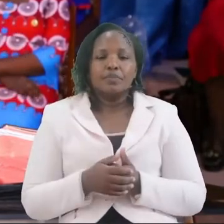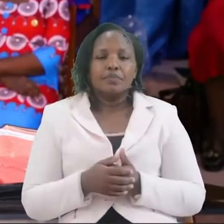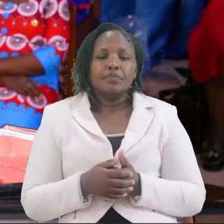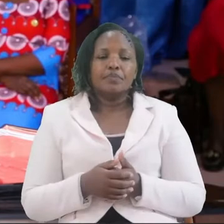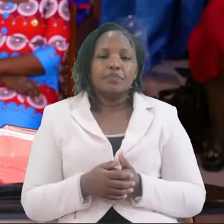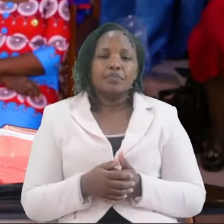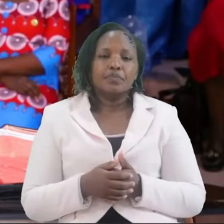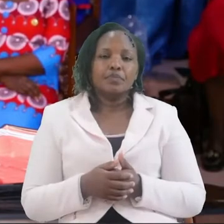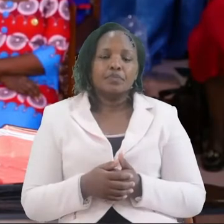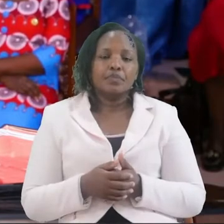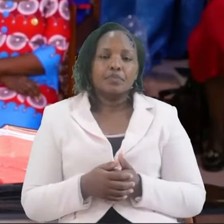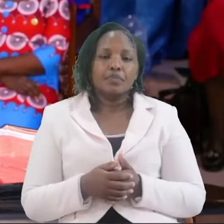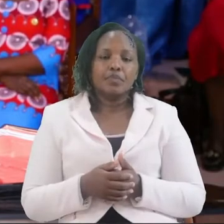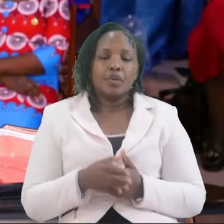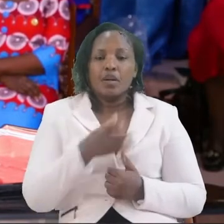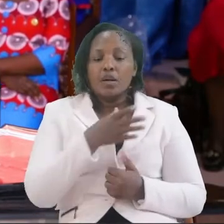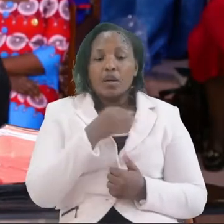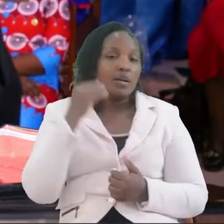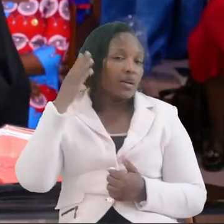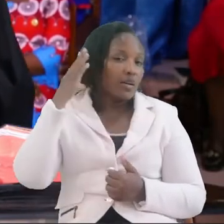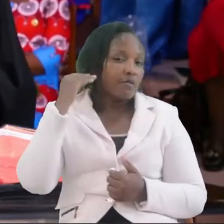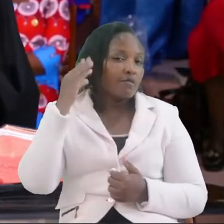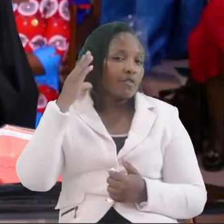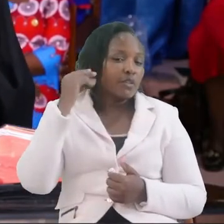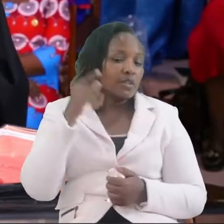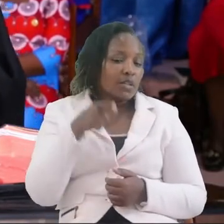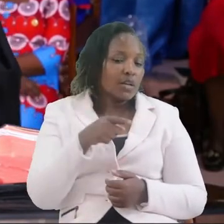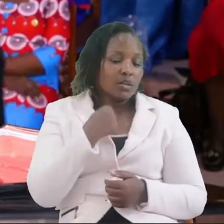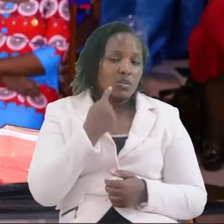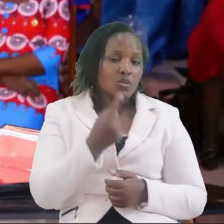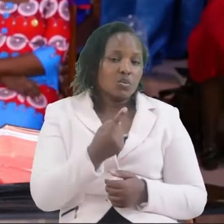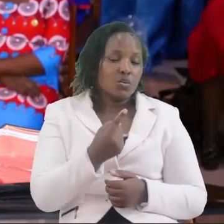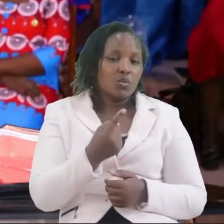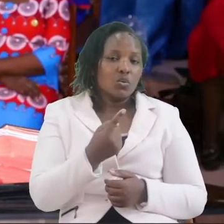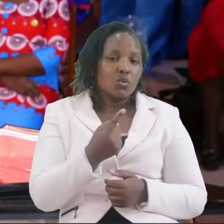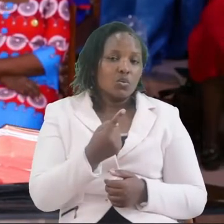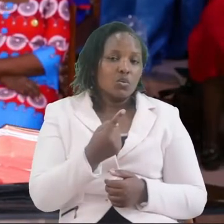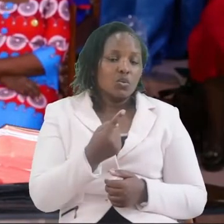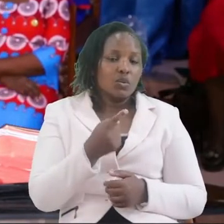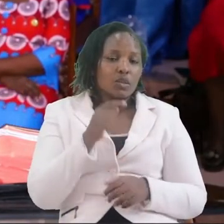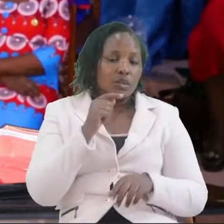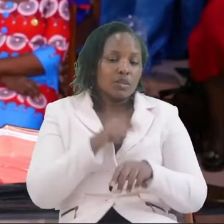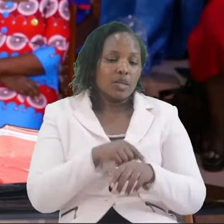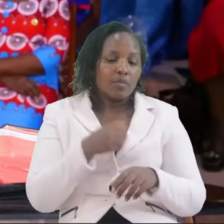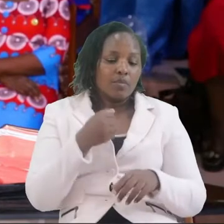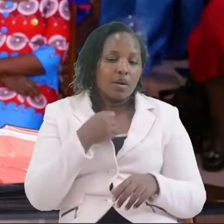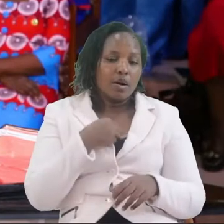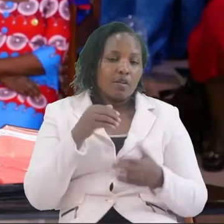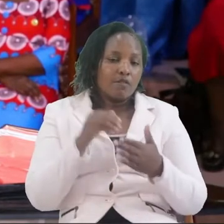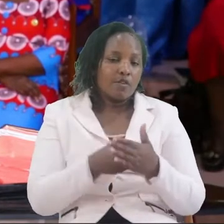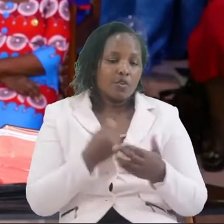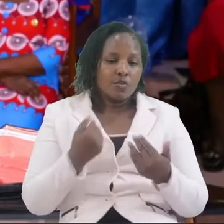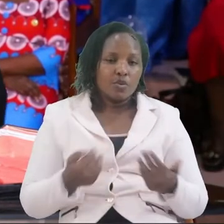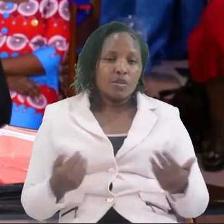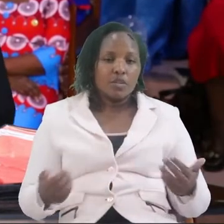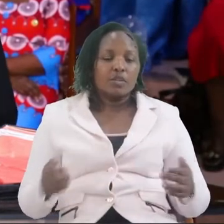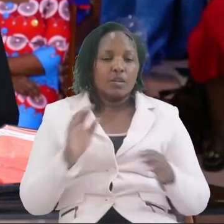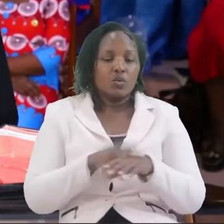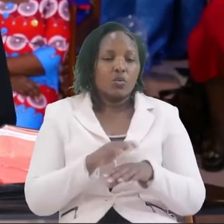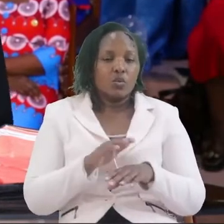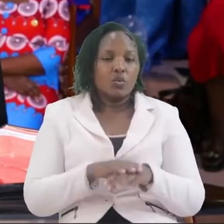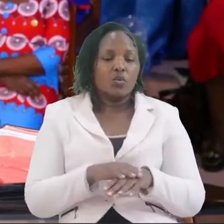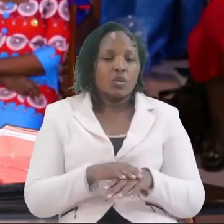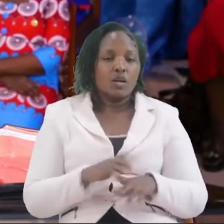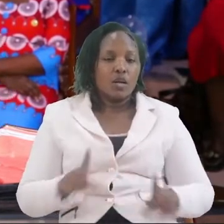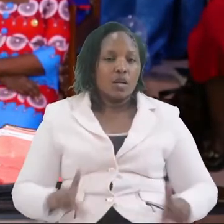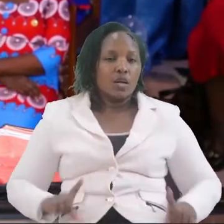na ni kama kuna sauti inatunenea tukipata hayo mambo mapya na mazuri basi